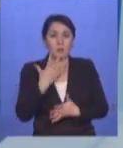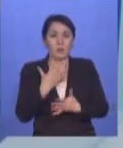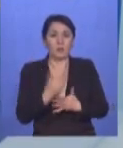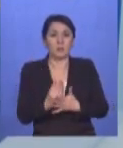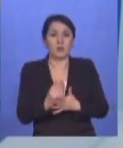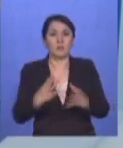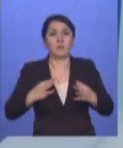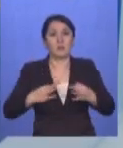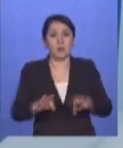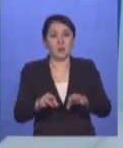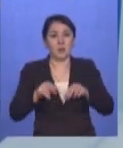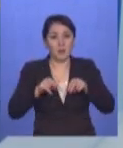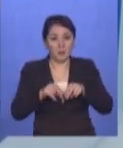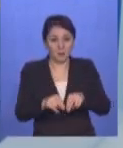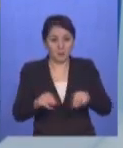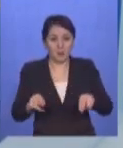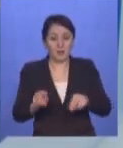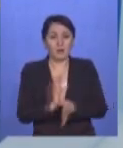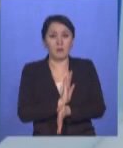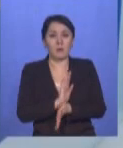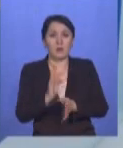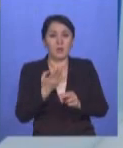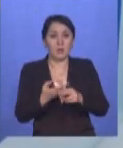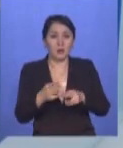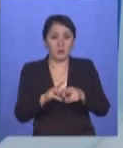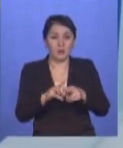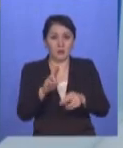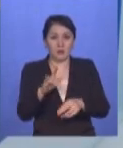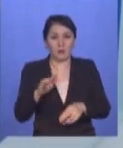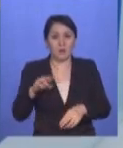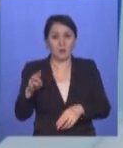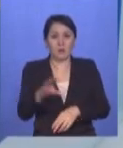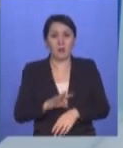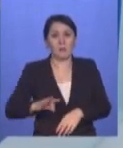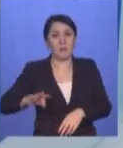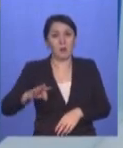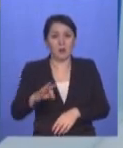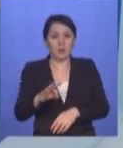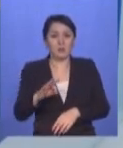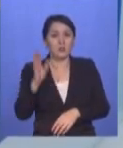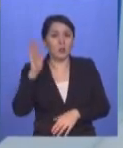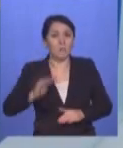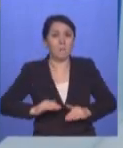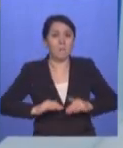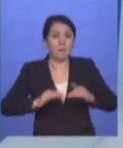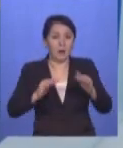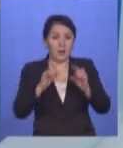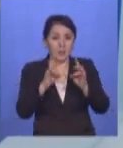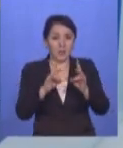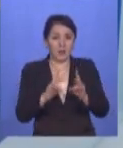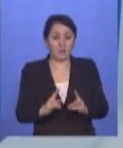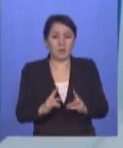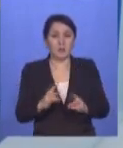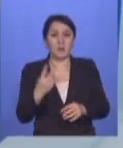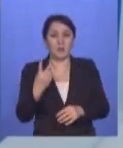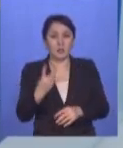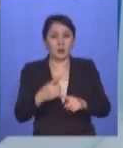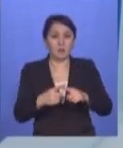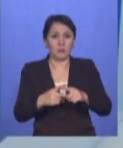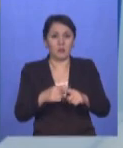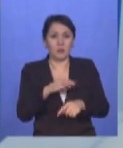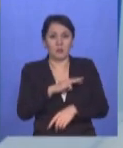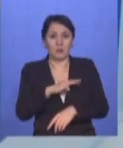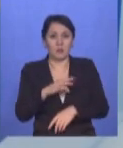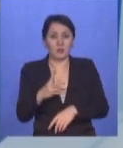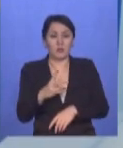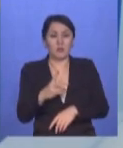жеке көліктермен Петропавлға тегін жеткізген. Сондай-ақ Жамбыл ауданының тұрғындары да тасқын судан зардап шеккен жерлестеріне 2,5